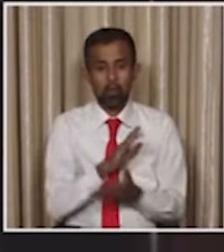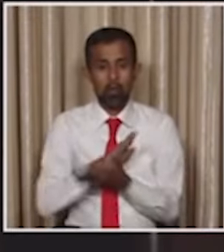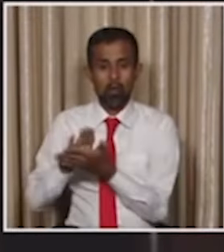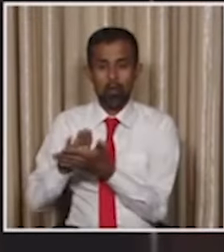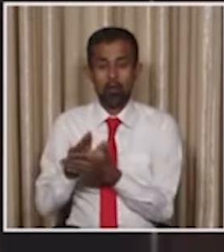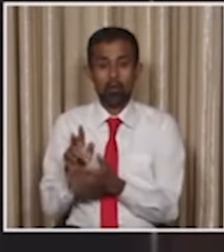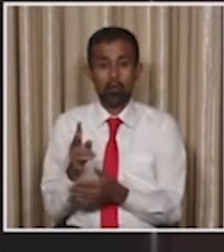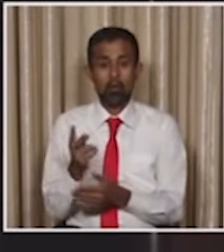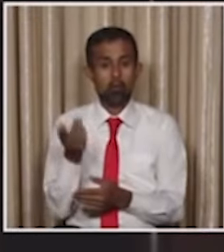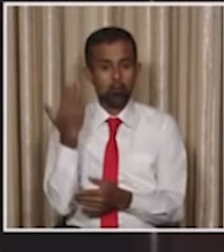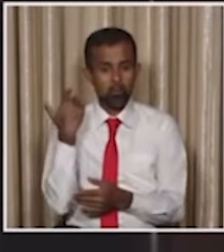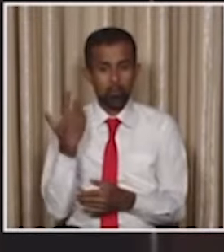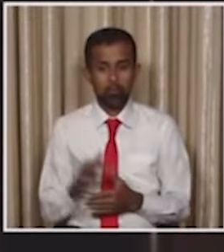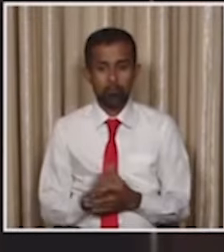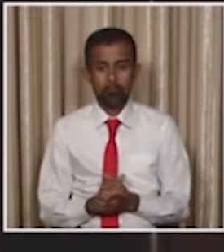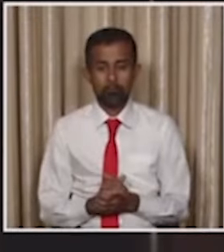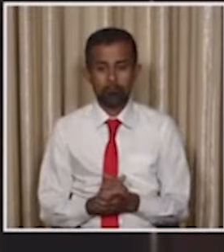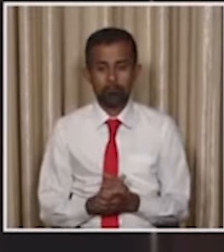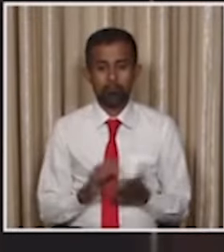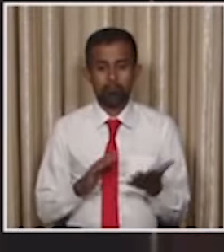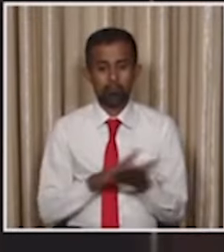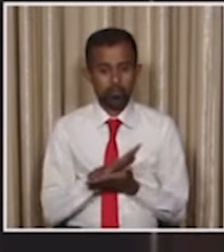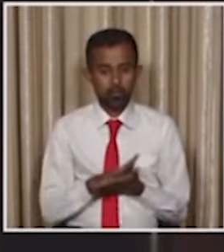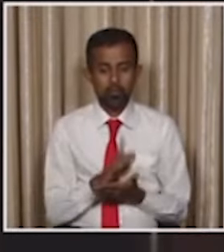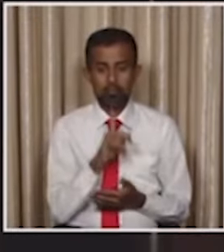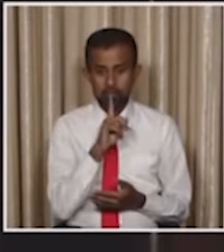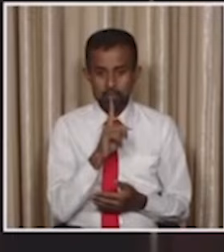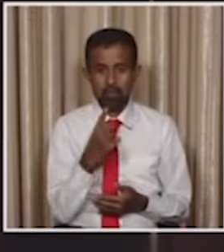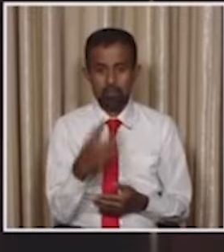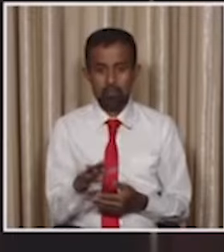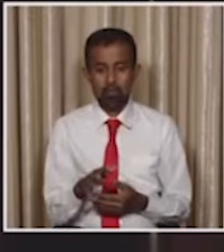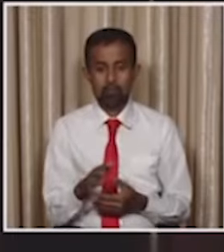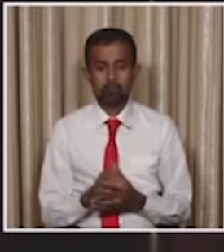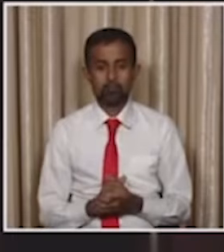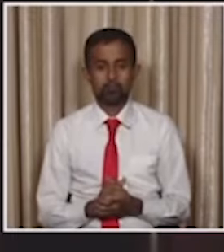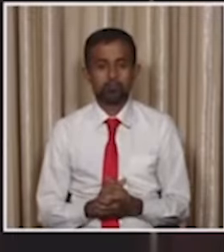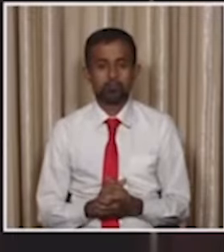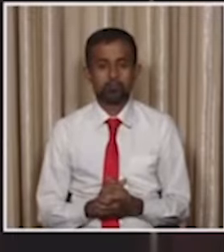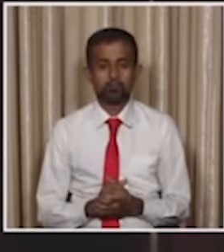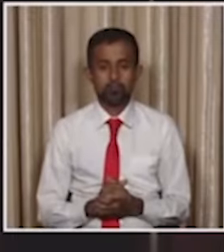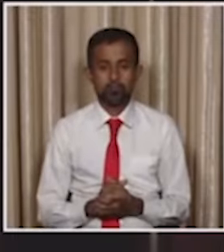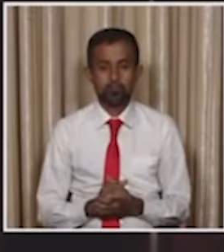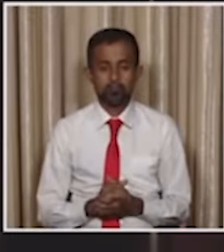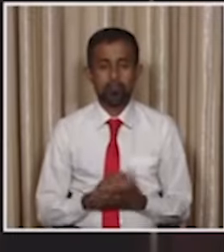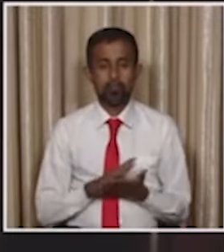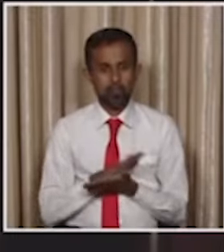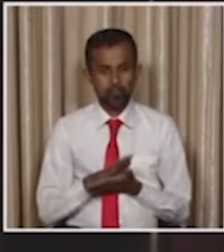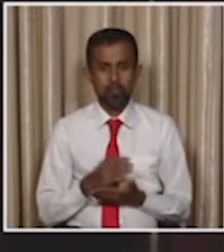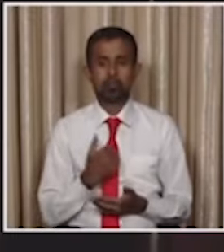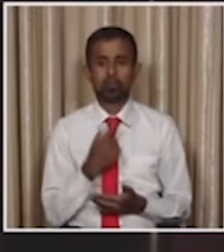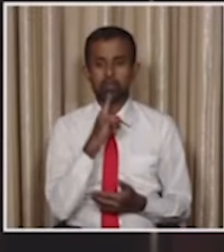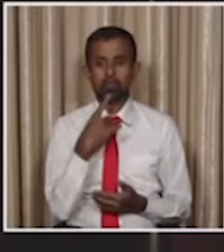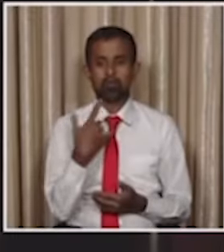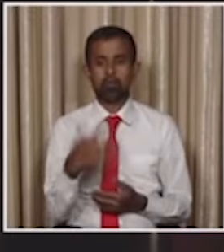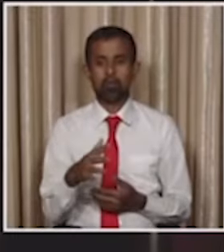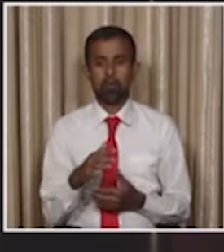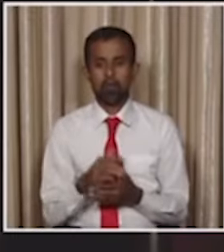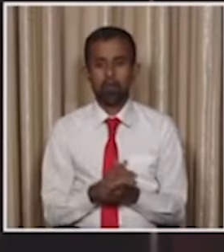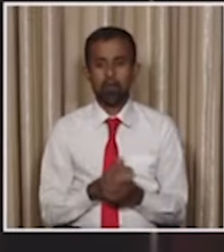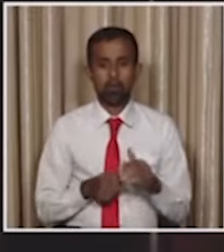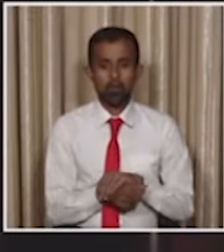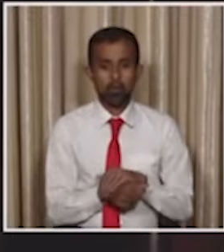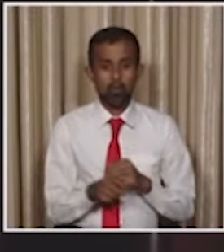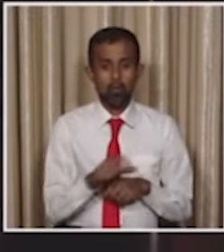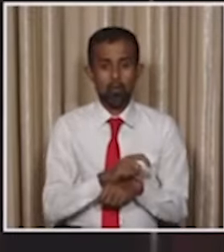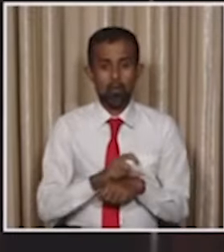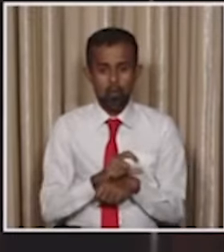ප්‍රනන්දුයි පහුගිය කාලේ කරේ? මම ඉතා පැහැදිලිව කිව්වා ගරු සභාපතිතුමනි, ඉතාම පැහැදිලිව මම කිව්වා අල්ලස්සෝ දූෂණ